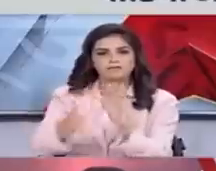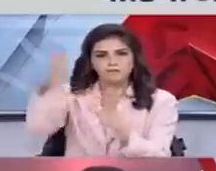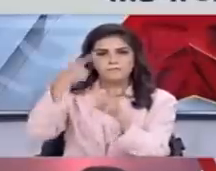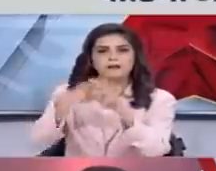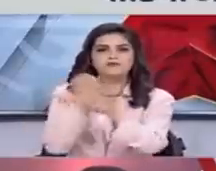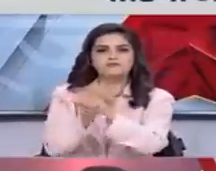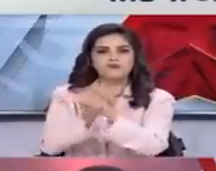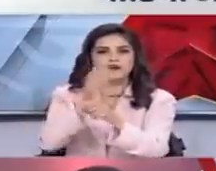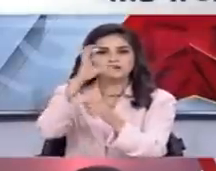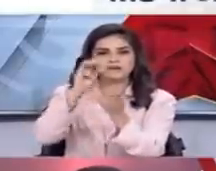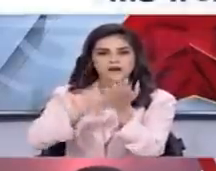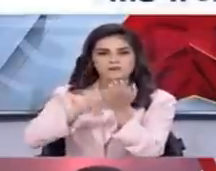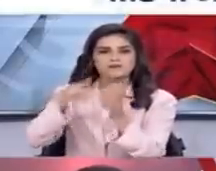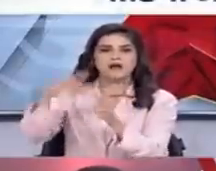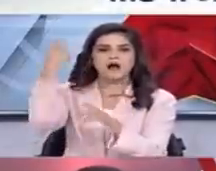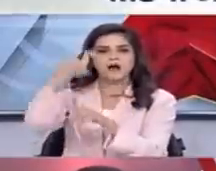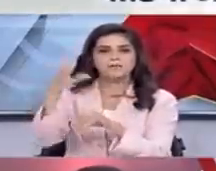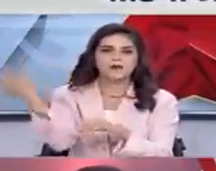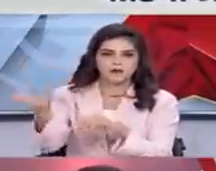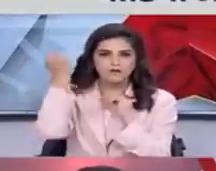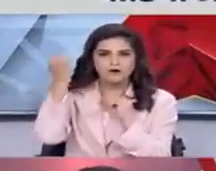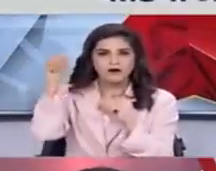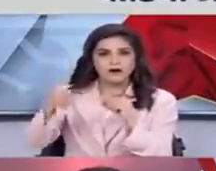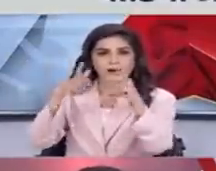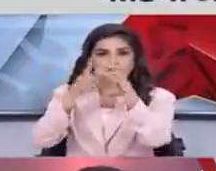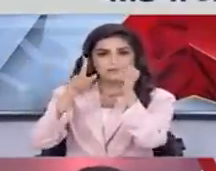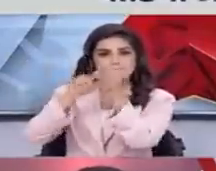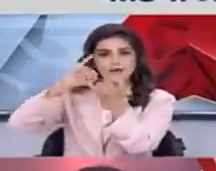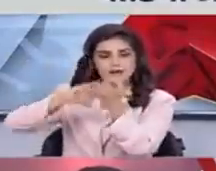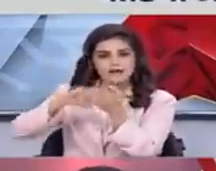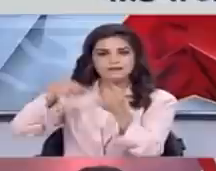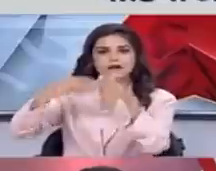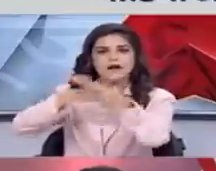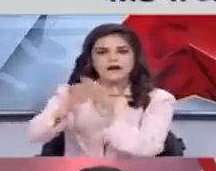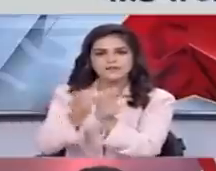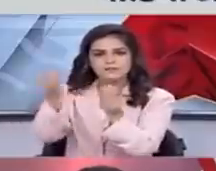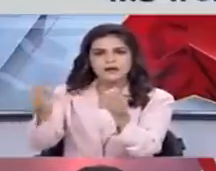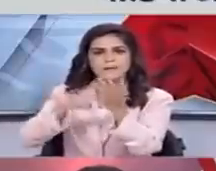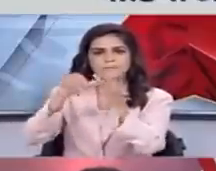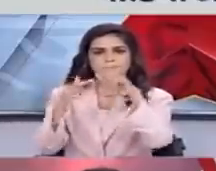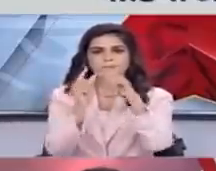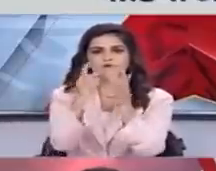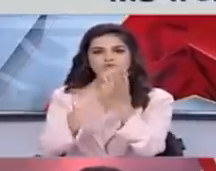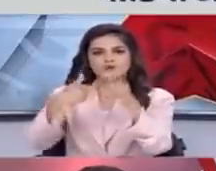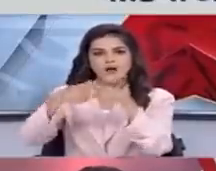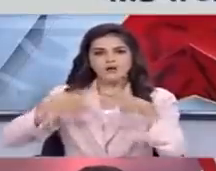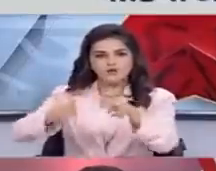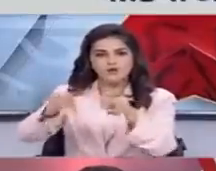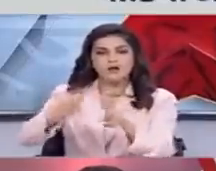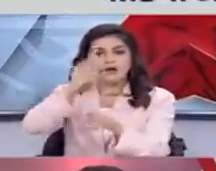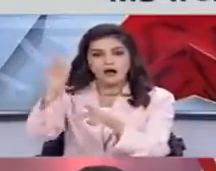पुलिस कमिश्नर को शिकायत मिली है कि डीपीएस मथुरा रोड के पास एक मस्जिद में